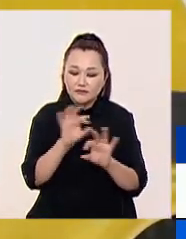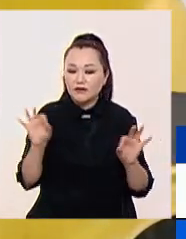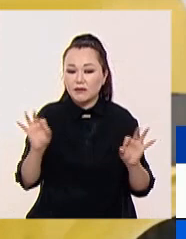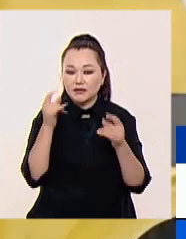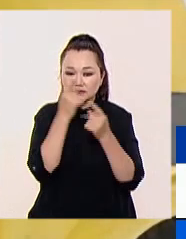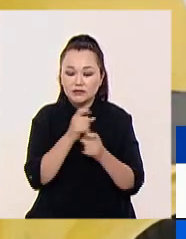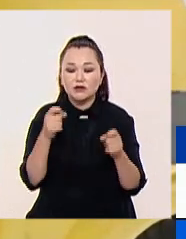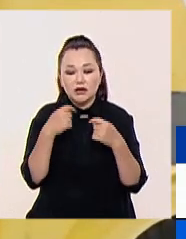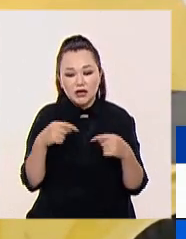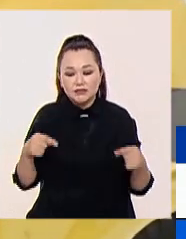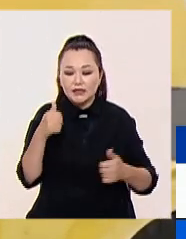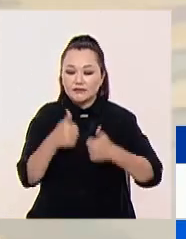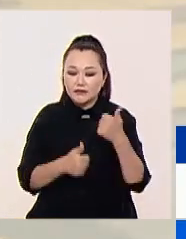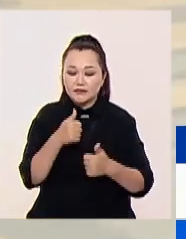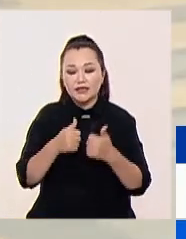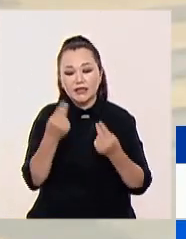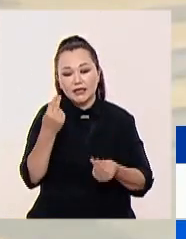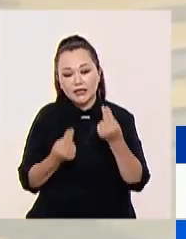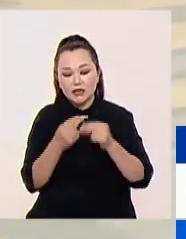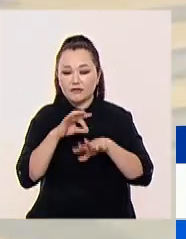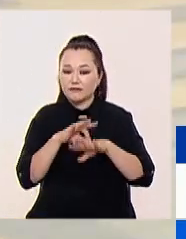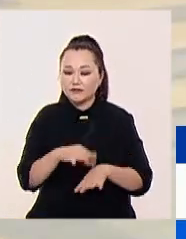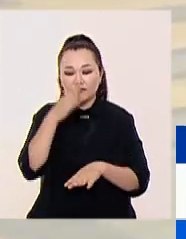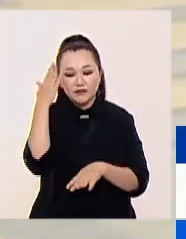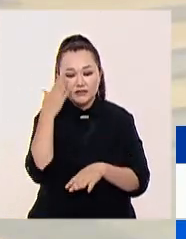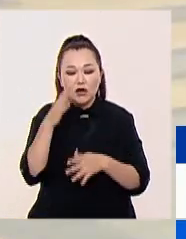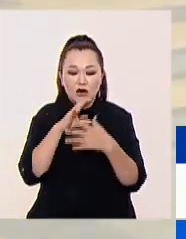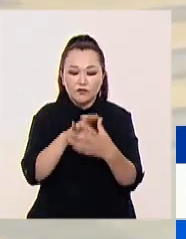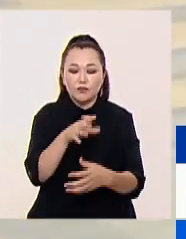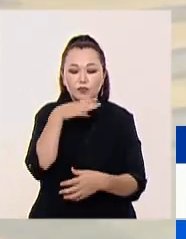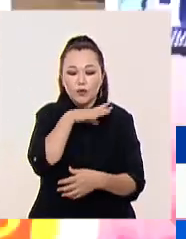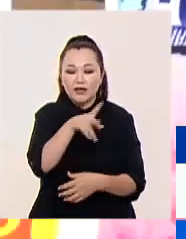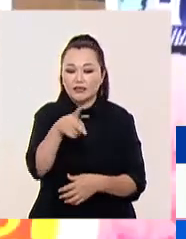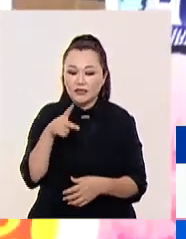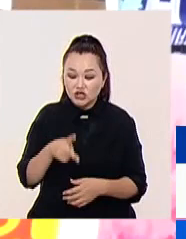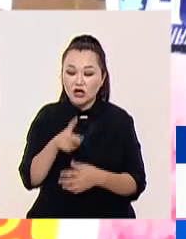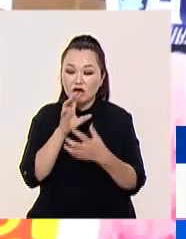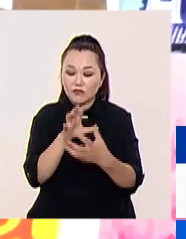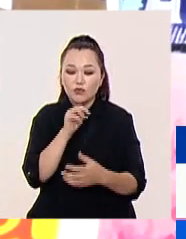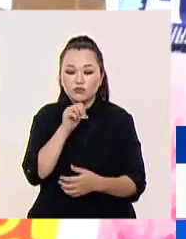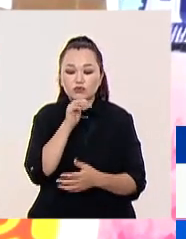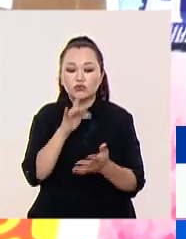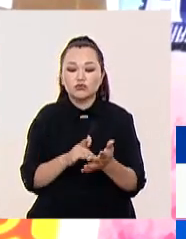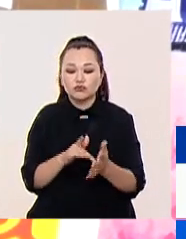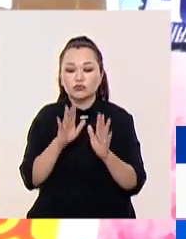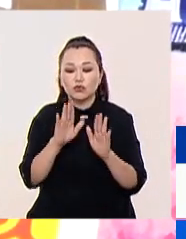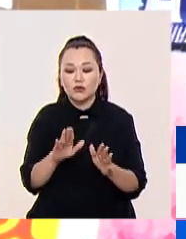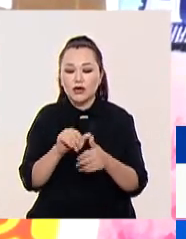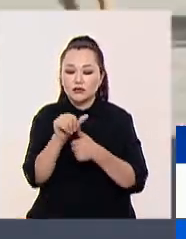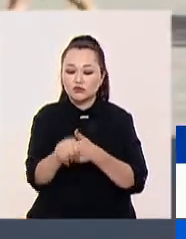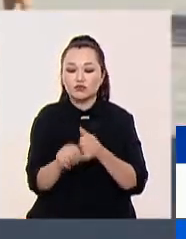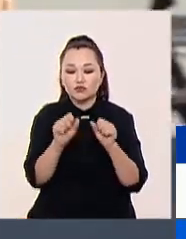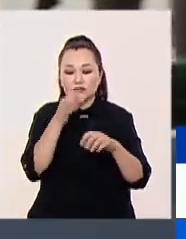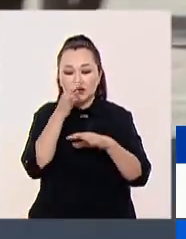қоймай, түрлі конкурстар ұйымдастырылды. Ал көпшілікті таситын екі қабатты автобустарда Қостанай қаласының бір ерекшелігі деуге